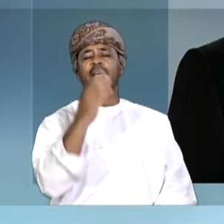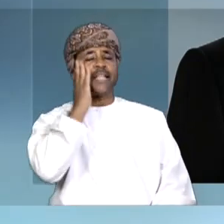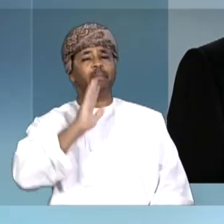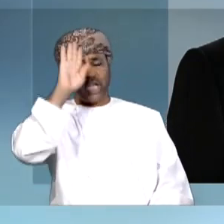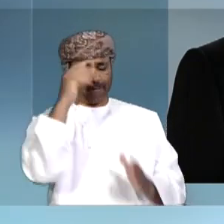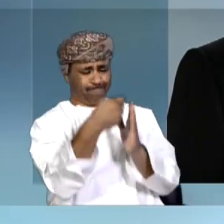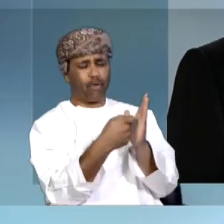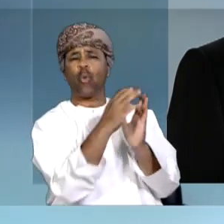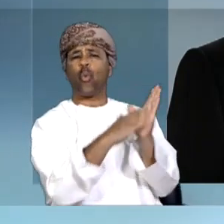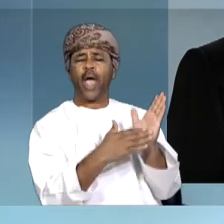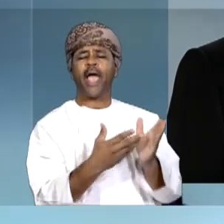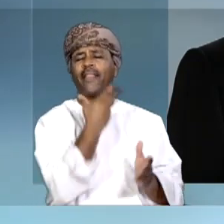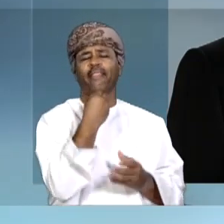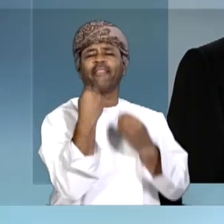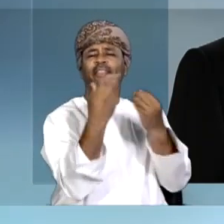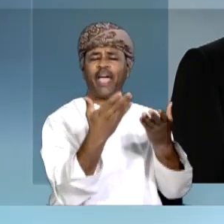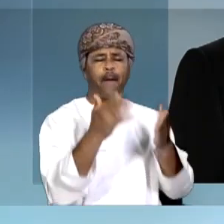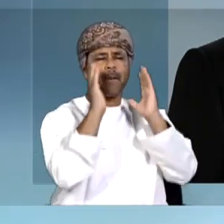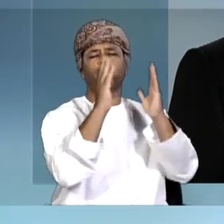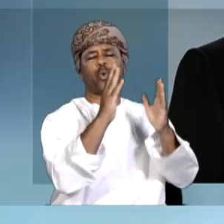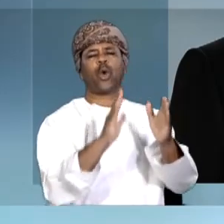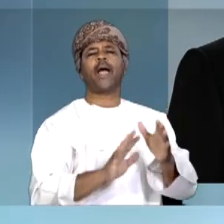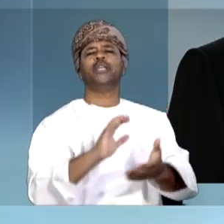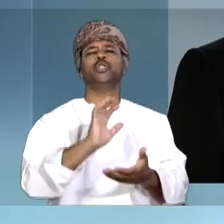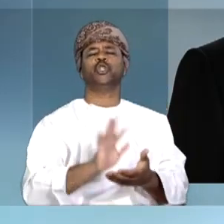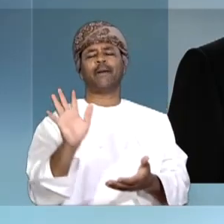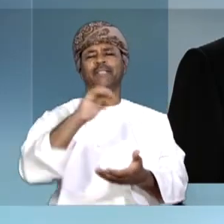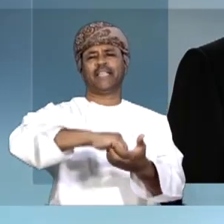الطيبة لفخامته وللشعب بلاده الصديق.